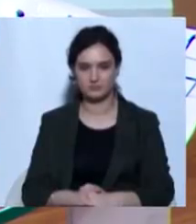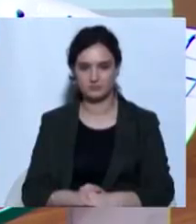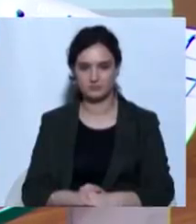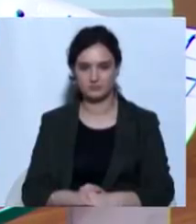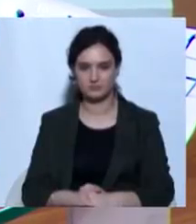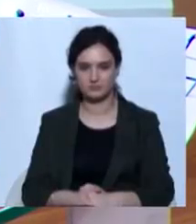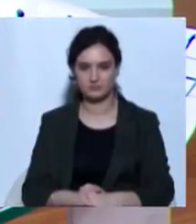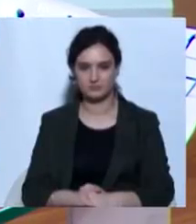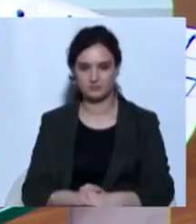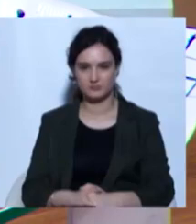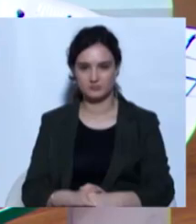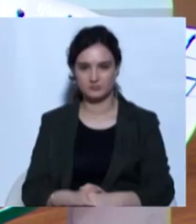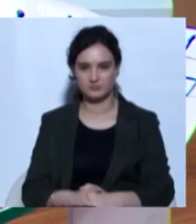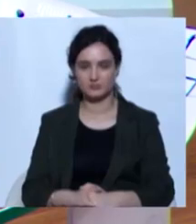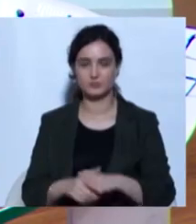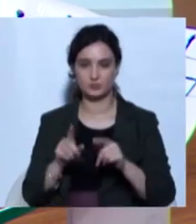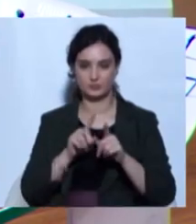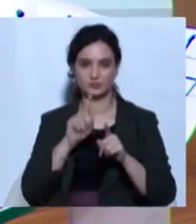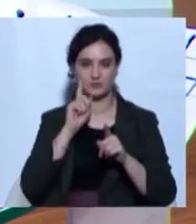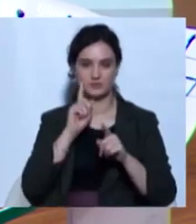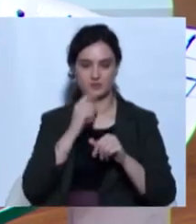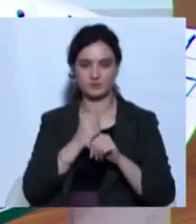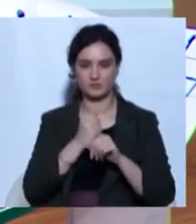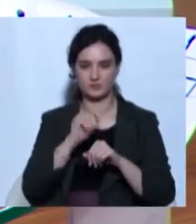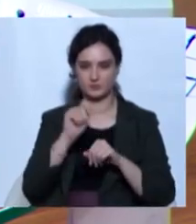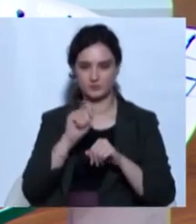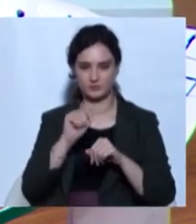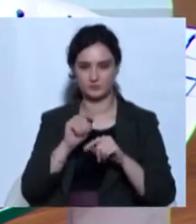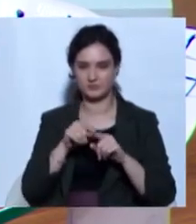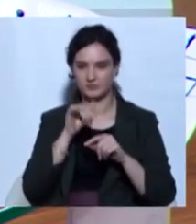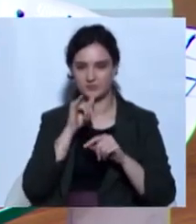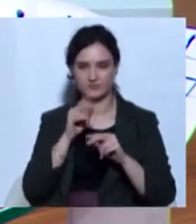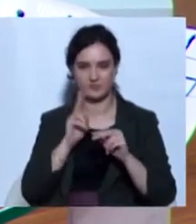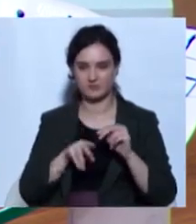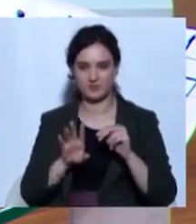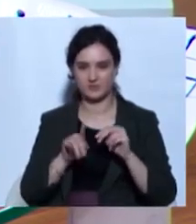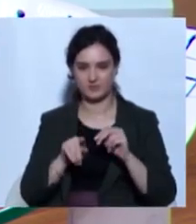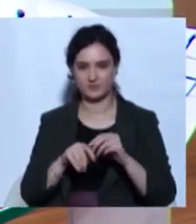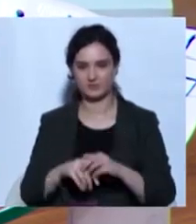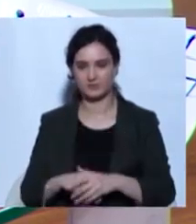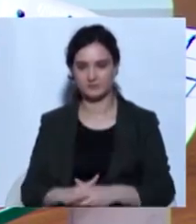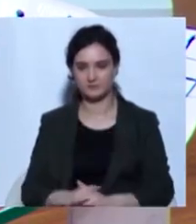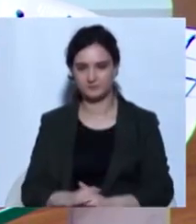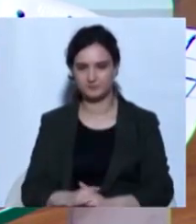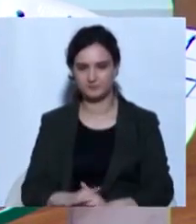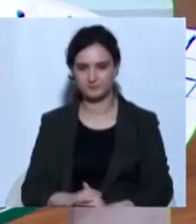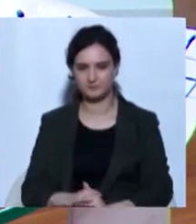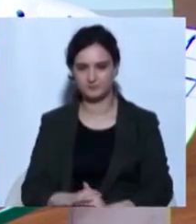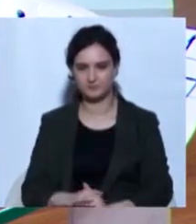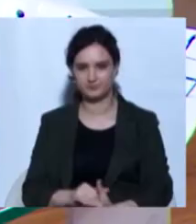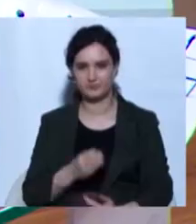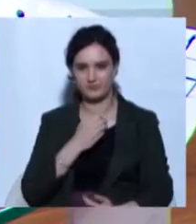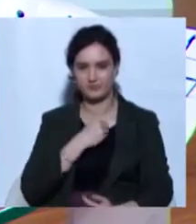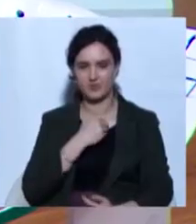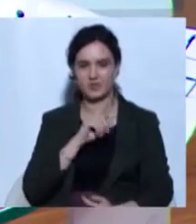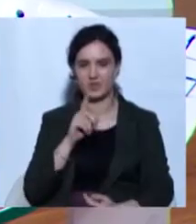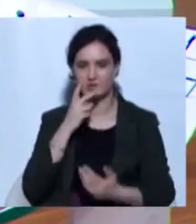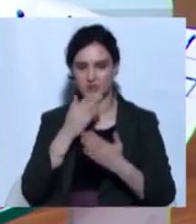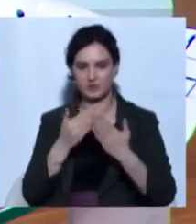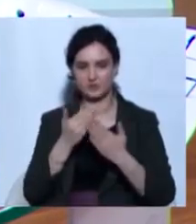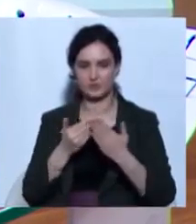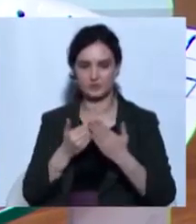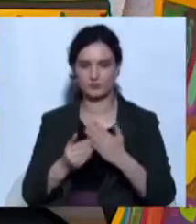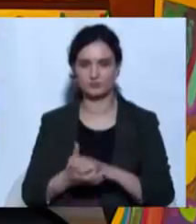კიდევ გავაკეთოთ აი ეს. მე ხა ამას ვერ ვამთავრებ, იმიტომ რომ კიდე მინდა რაღაცა